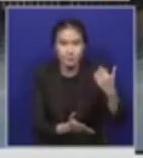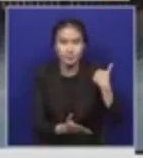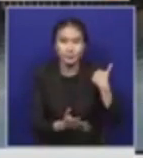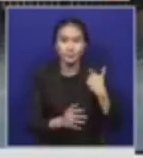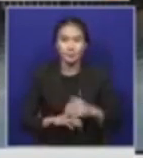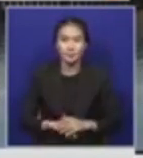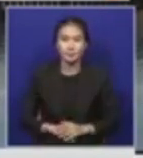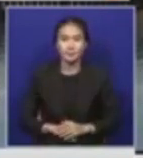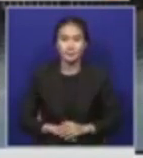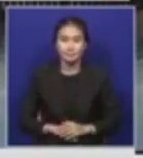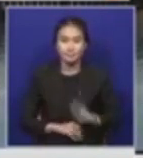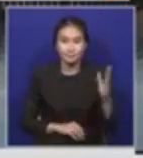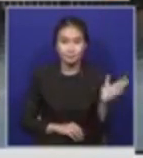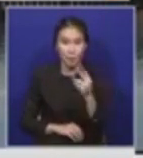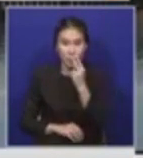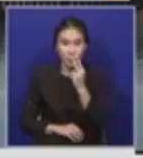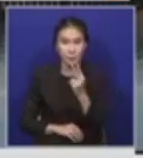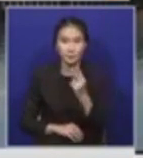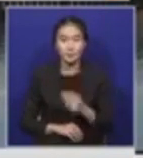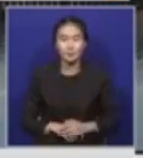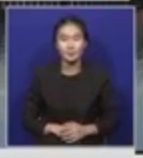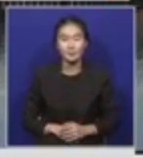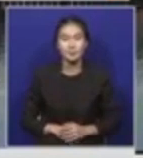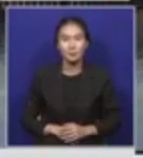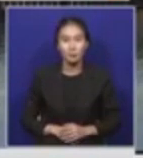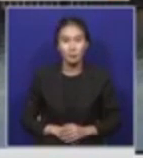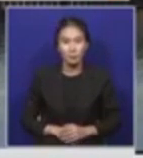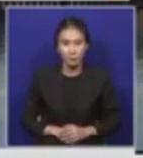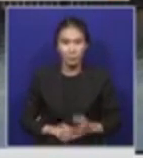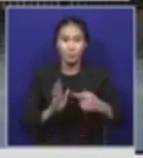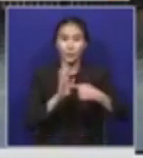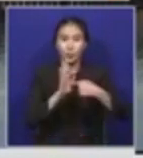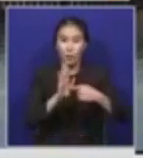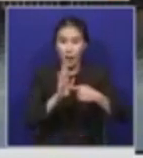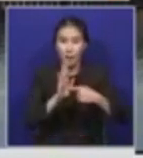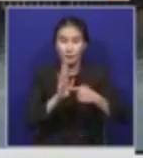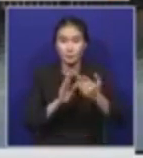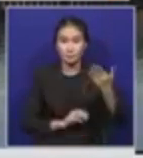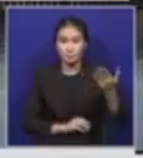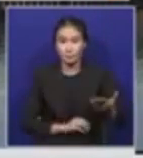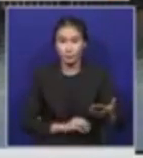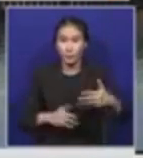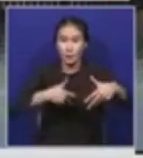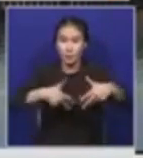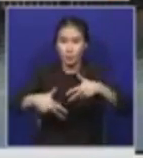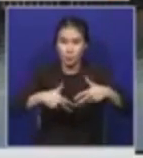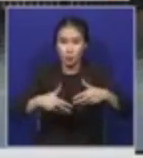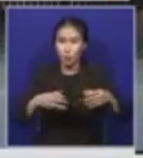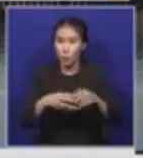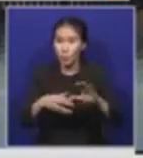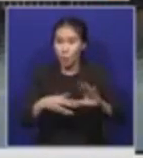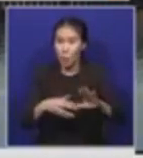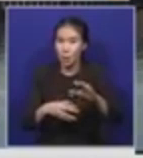ข้ามไปอีกสไลด์หนึ่งนะครับอันนี้คือตัวอย่างนะครับในชุมชนพี่น้องชาติพันธุ์นะครับ